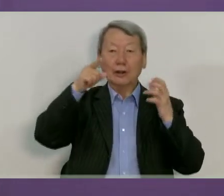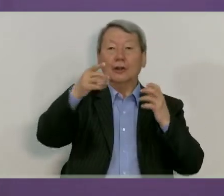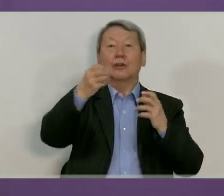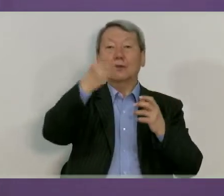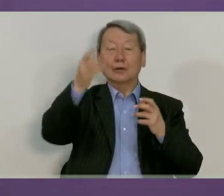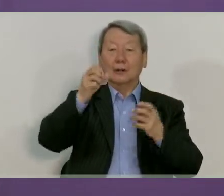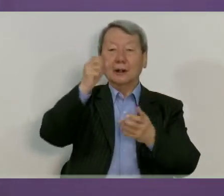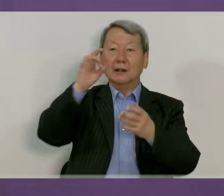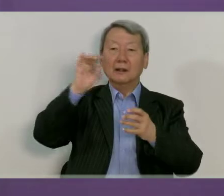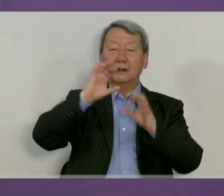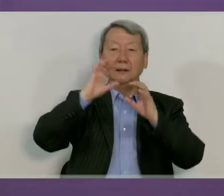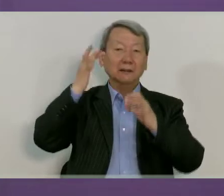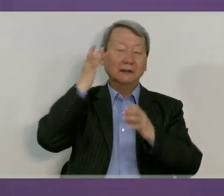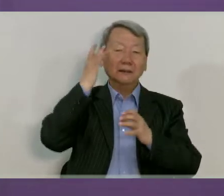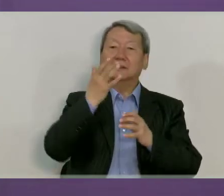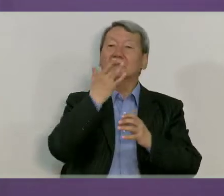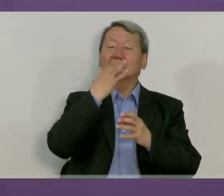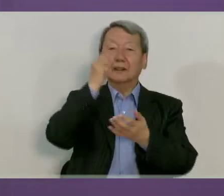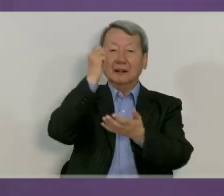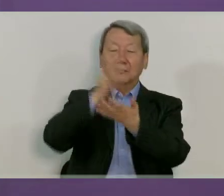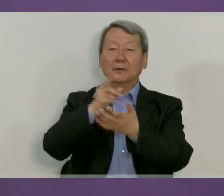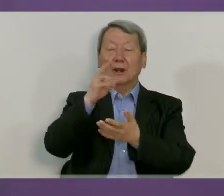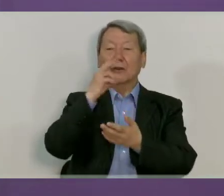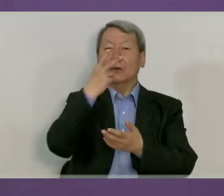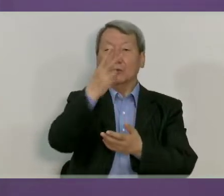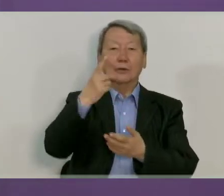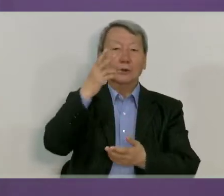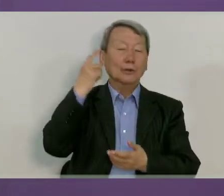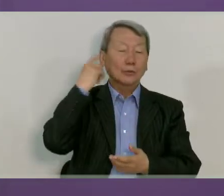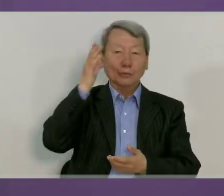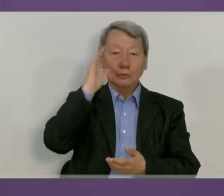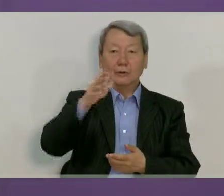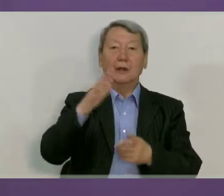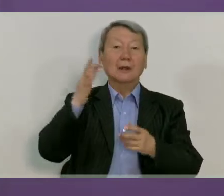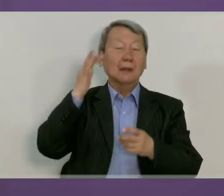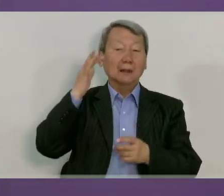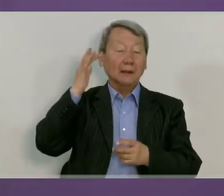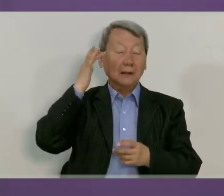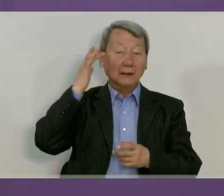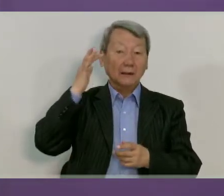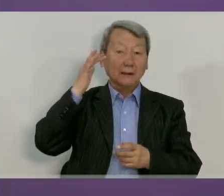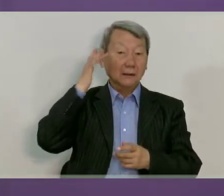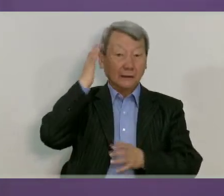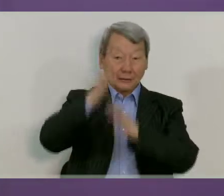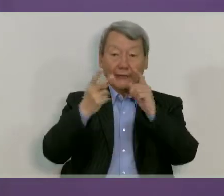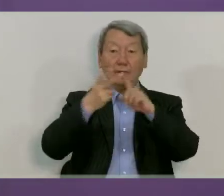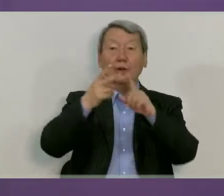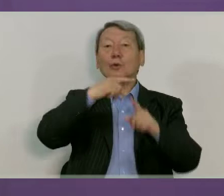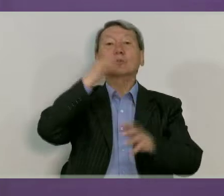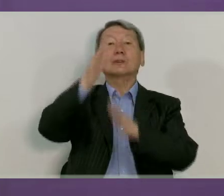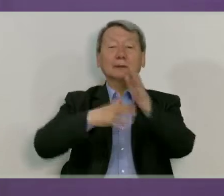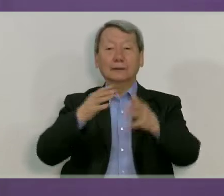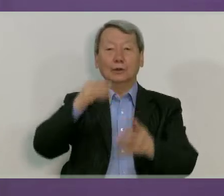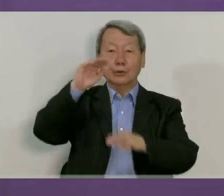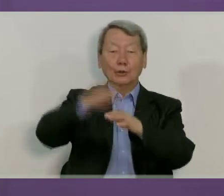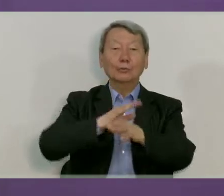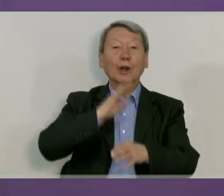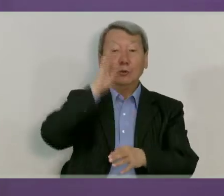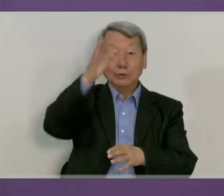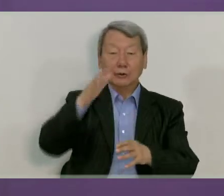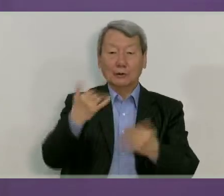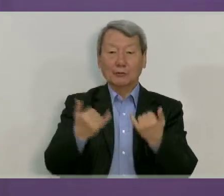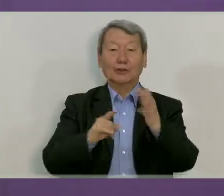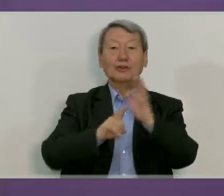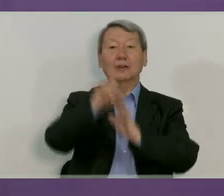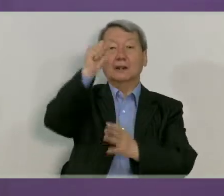эле Кабар Кыргыз улуттук маалымат агенттигинен көрүп уга аласыздар. Доброе утро, уважаемые телезрители, радиослушатели. Мы начинаем